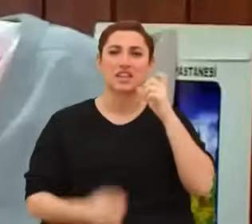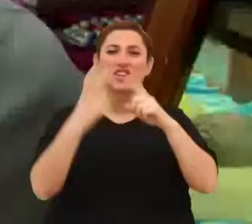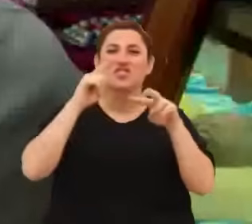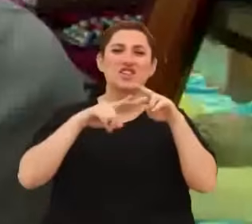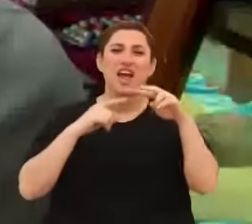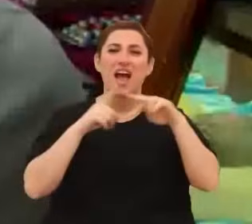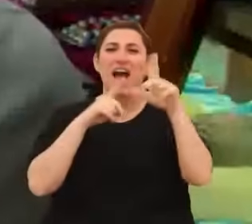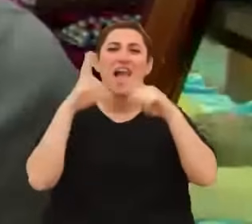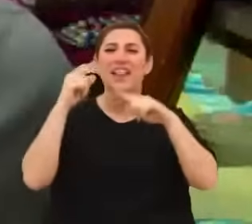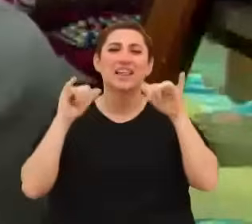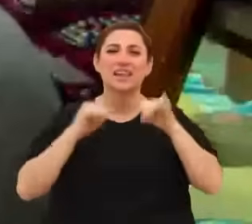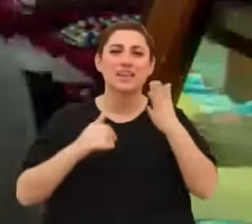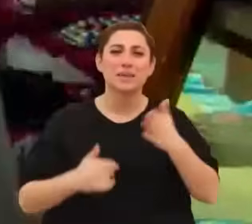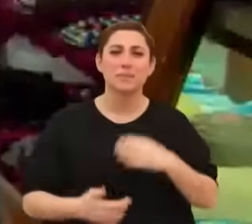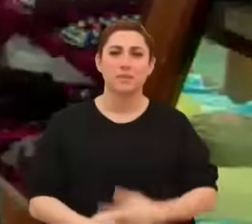usta.